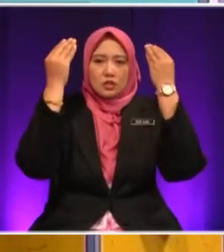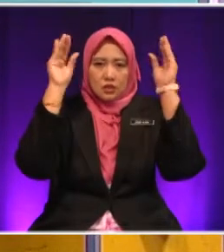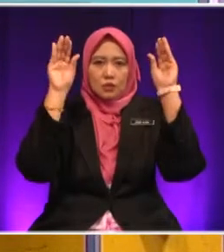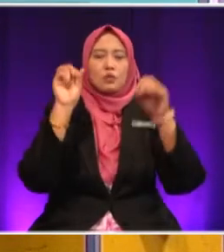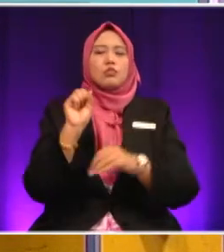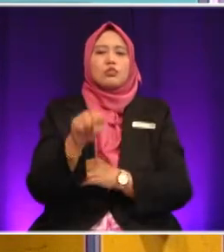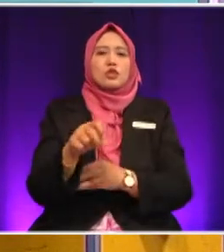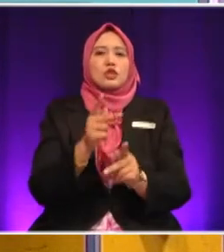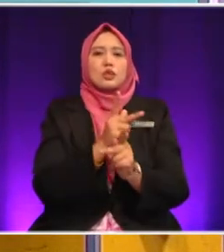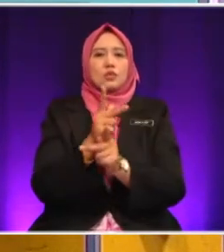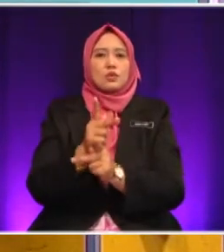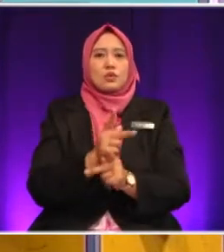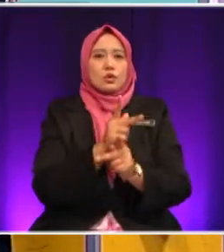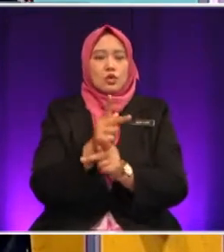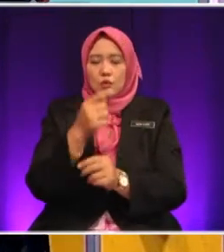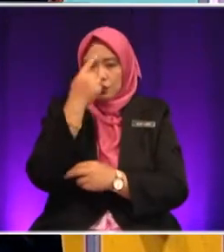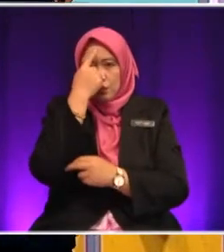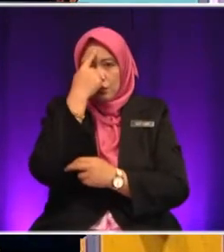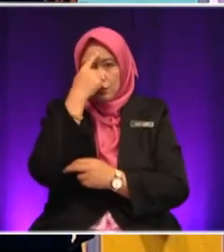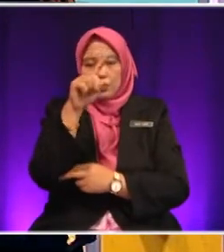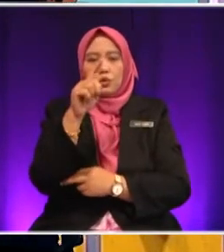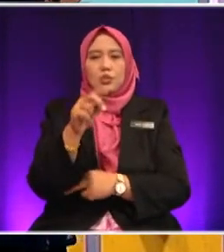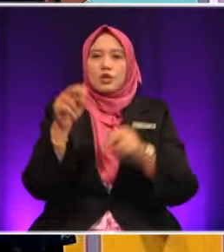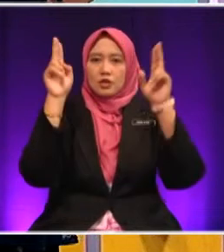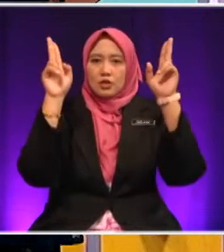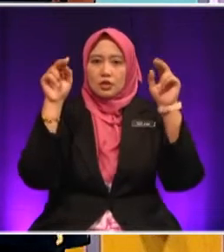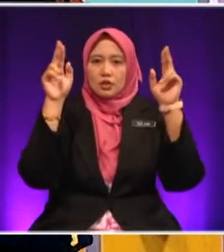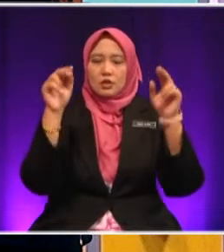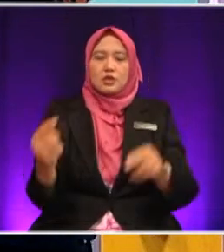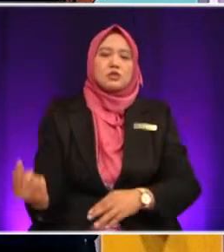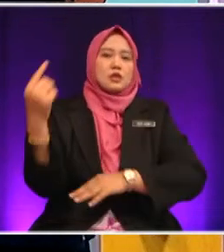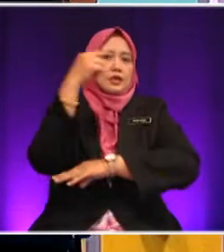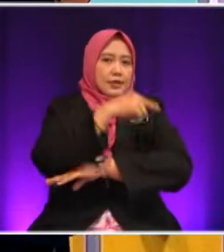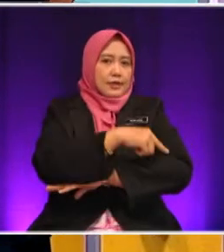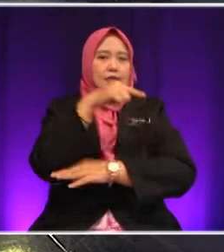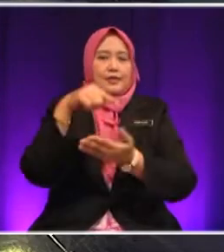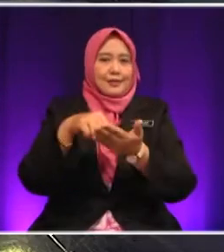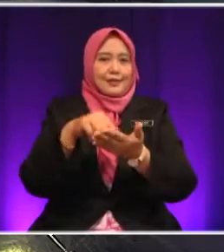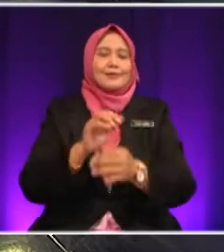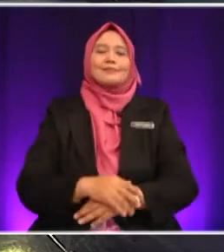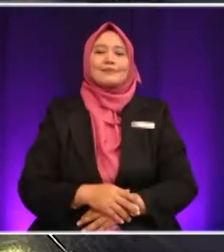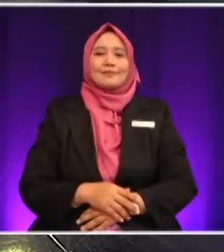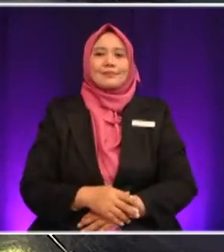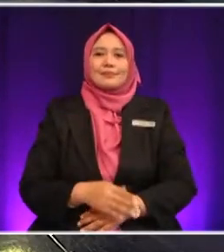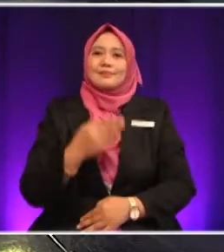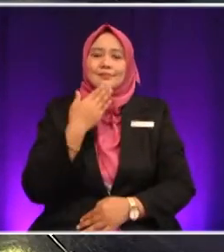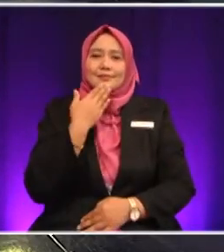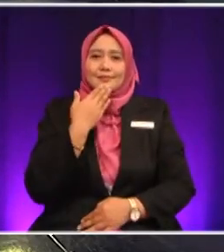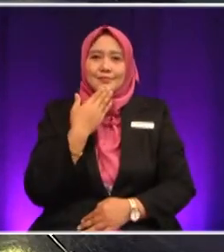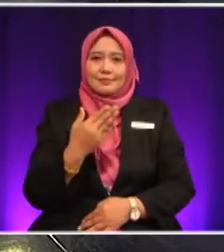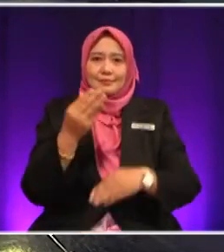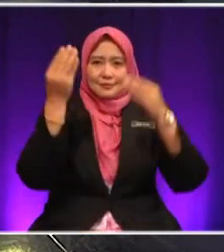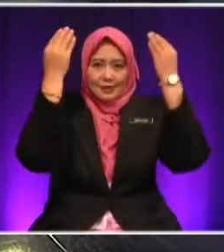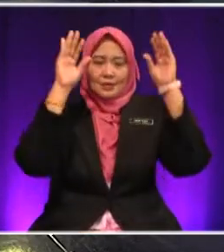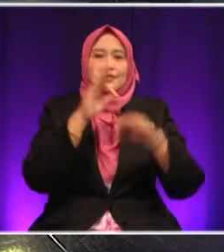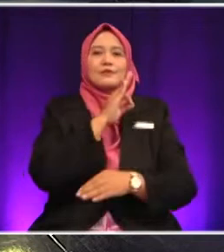ini Insyaallah dinilai masih berfungsi lagi mengenai tajuk tajuk seterusnya kasih dan juga